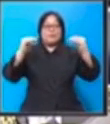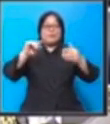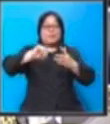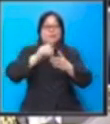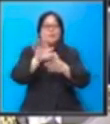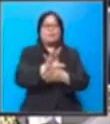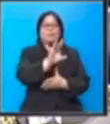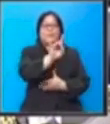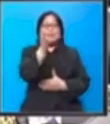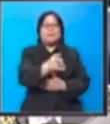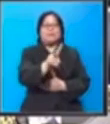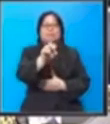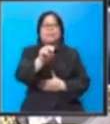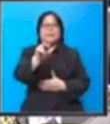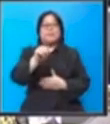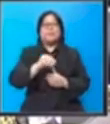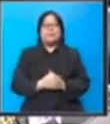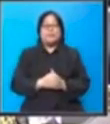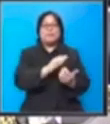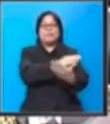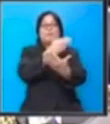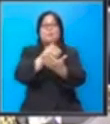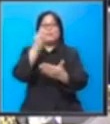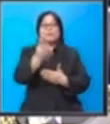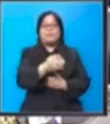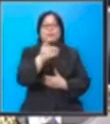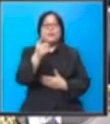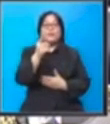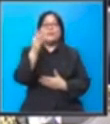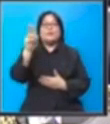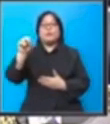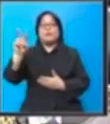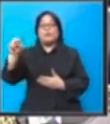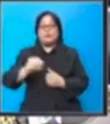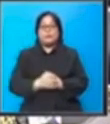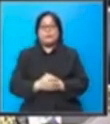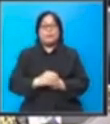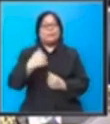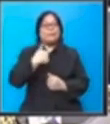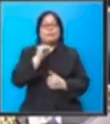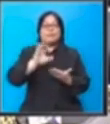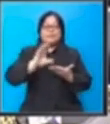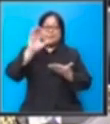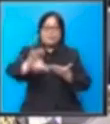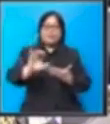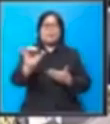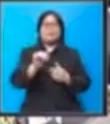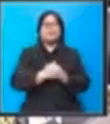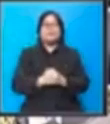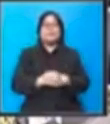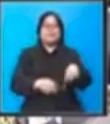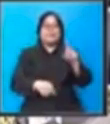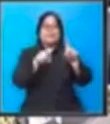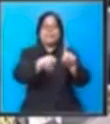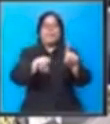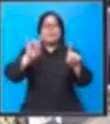Ogos 2020 hingga November 2020. Kita juga menyalurkan peruntukan sebanyak